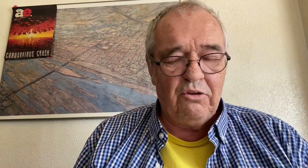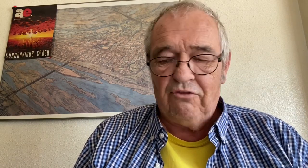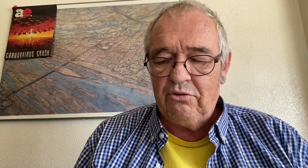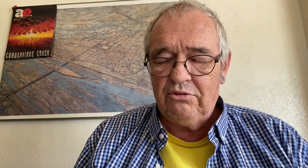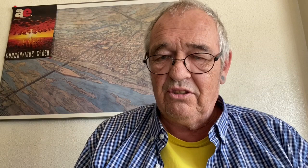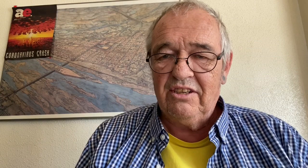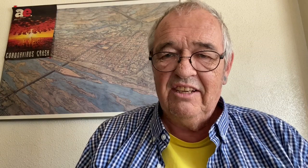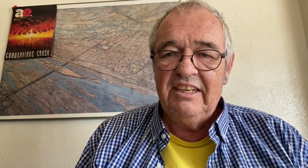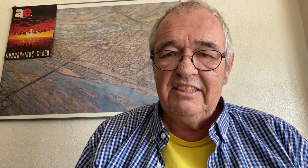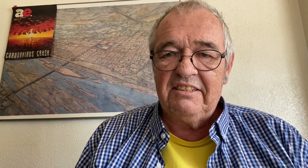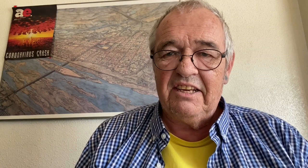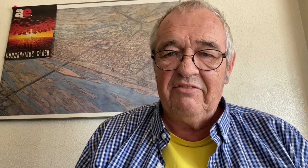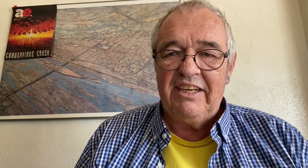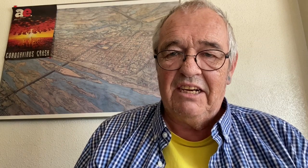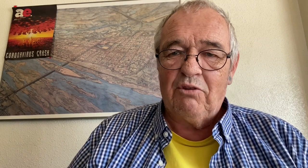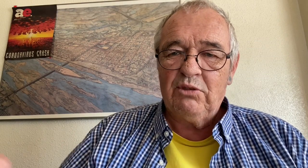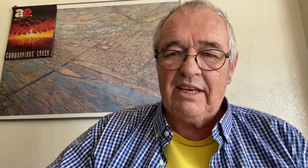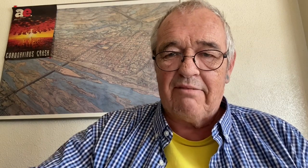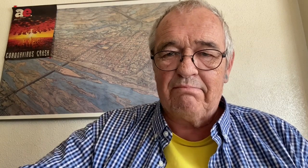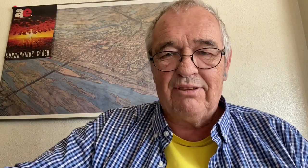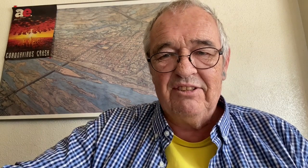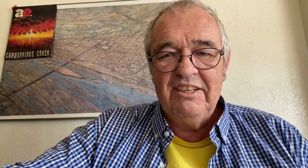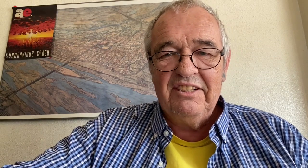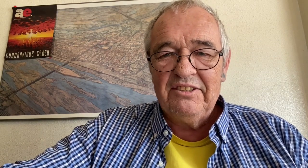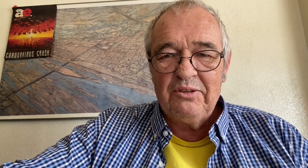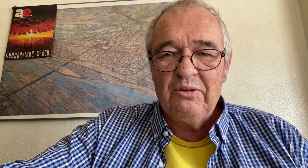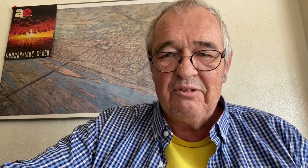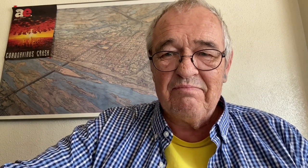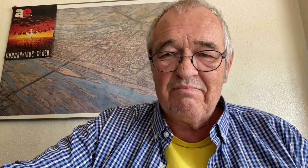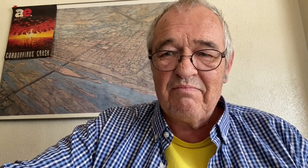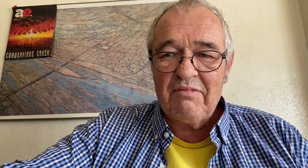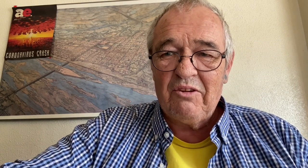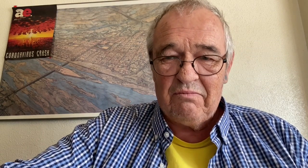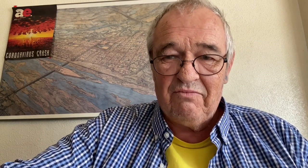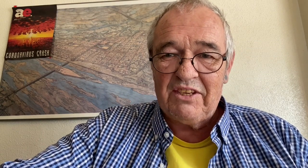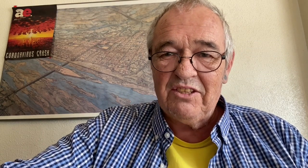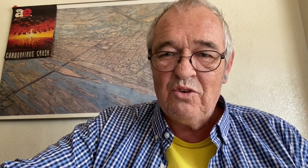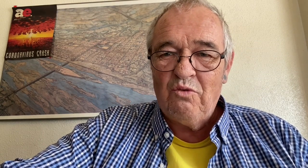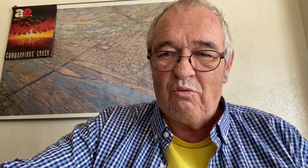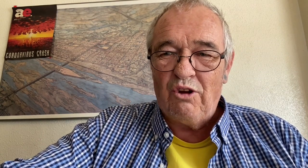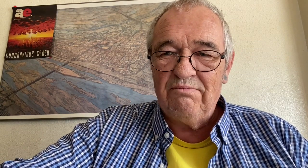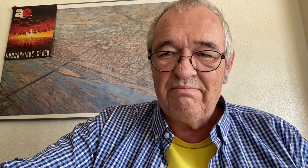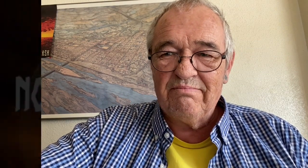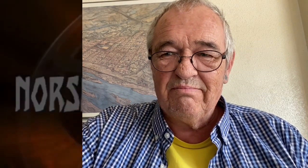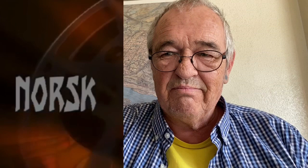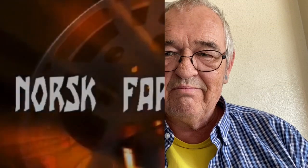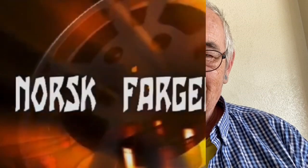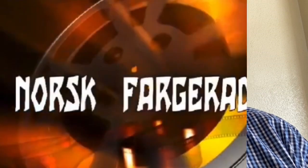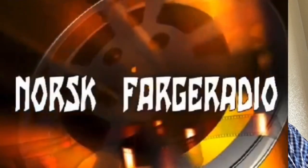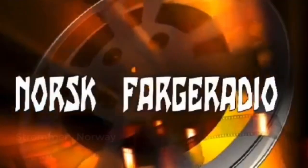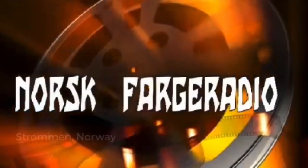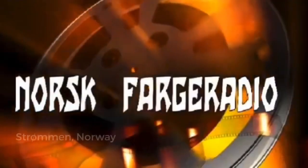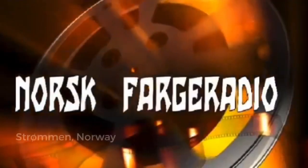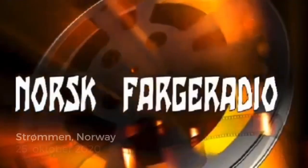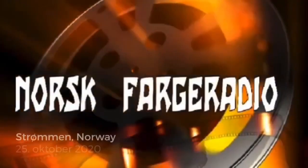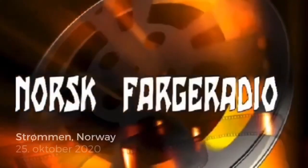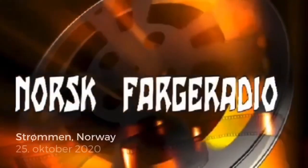nå har vi jo fått det til via WhatsApp. Så, vær så god, Ove.